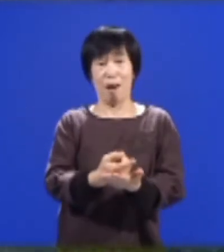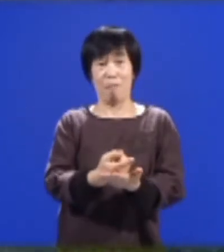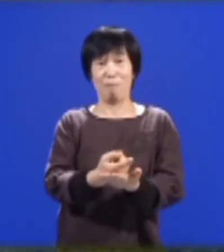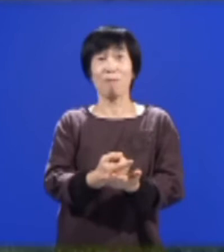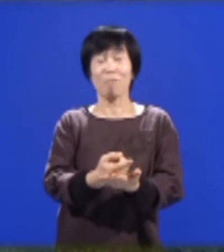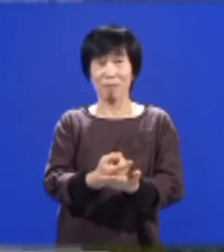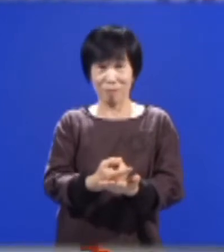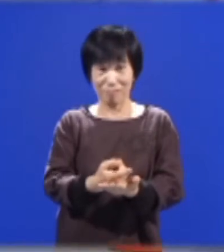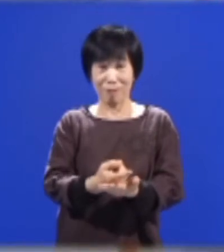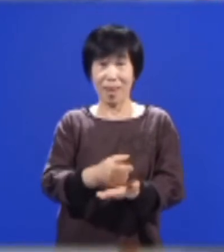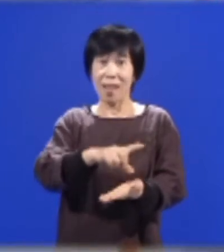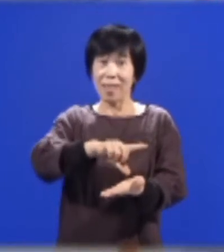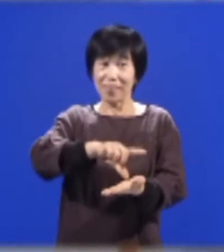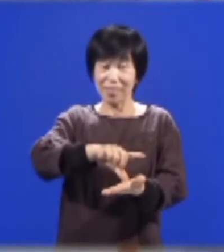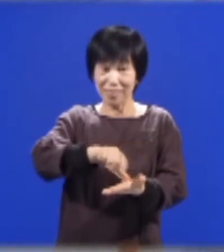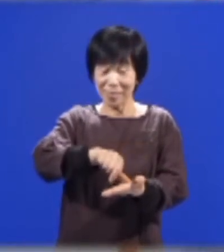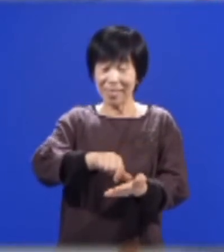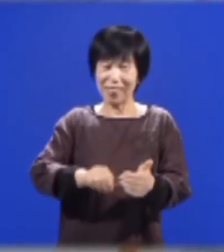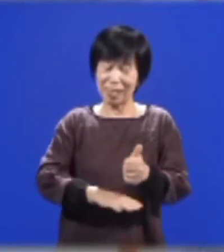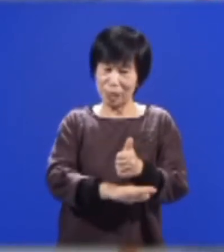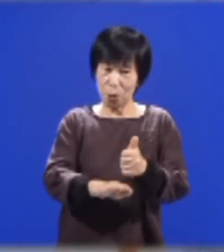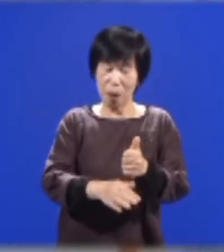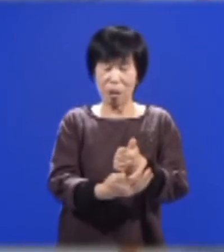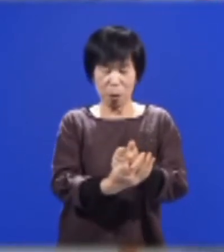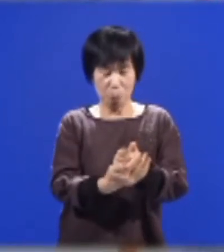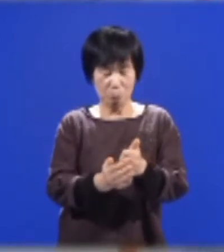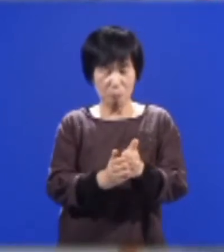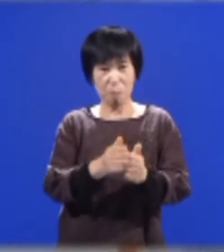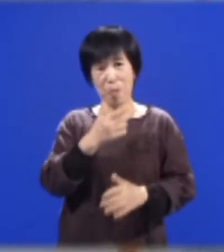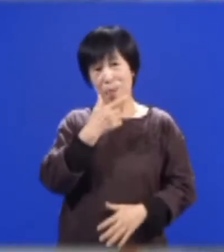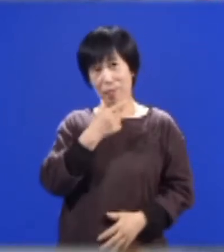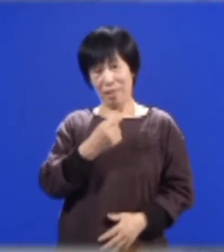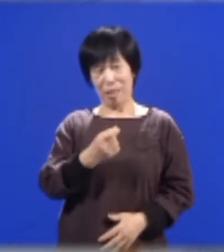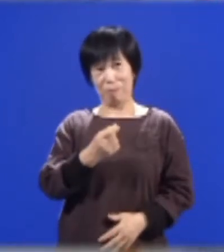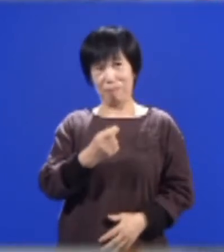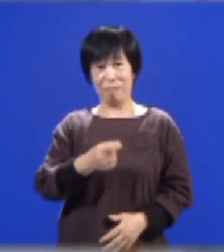大規模な清掃活動。みんなで地域の